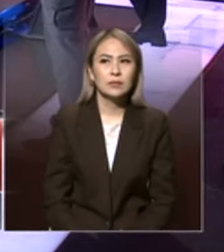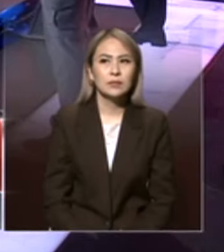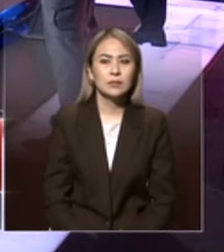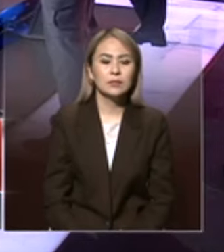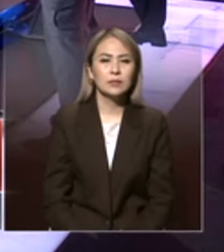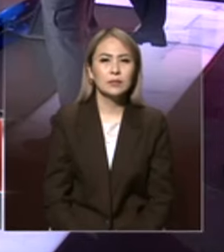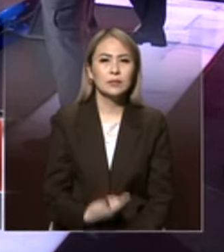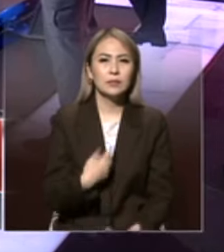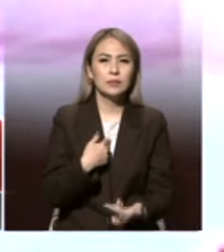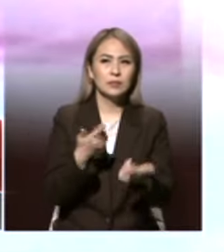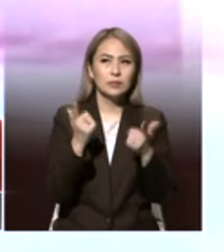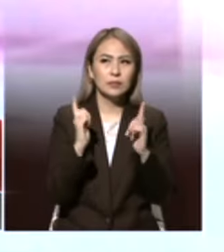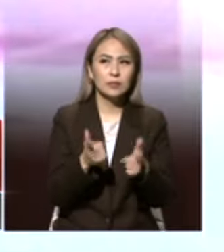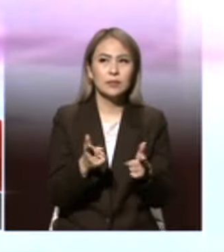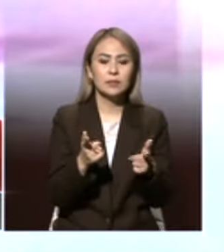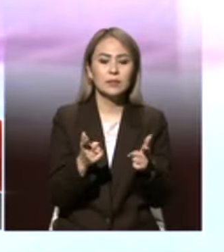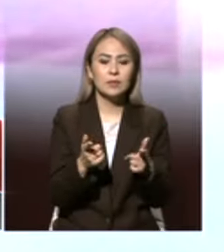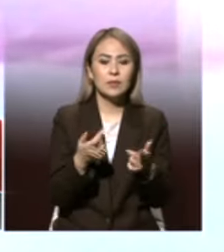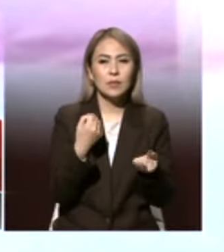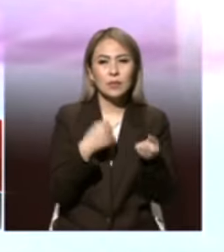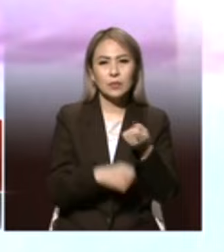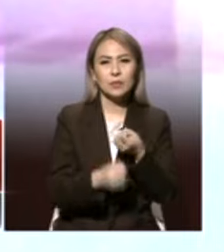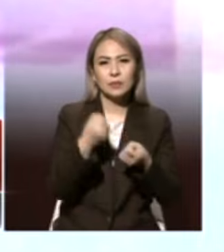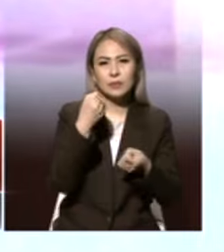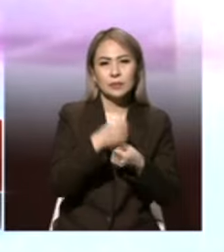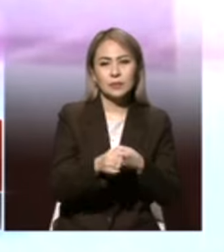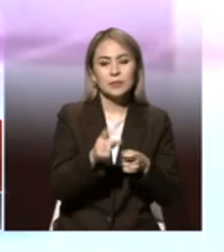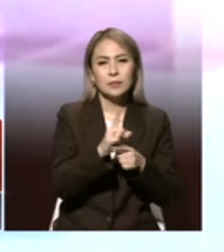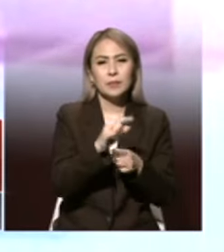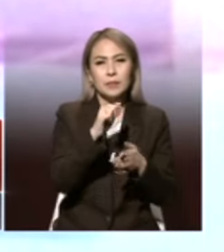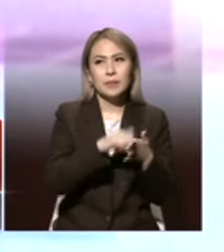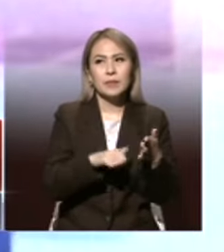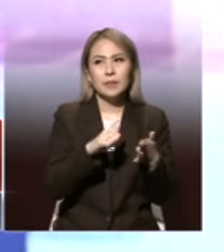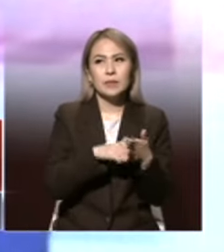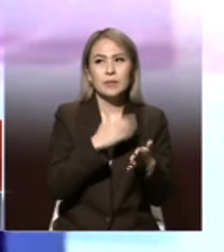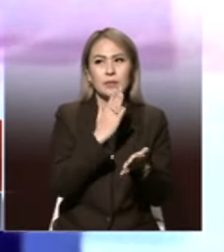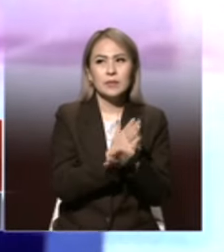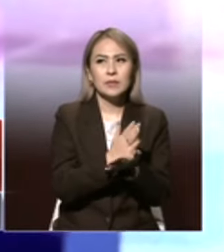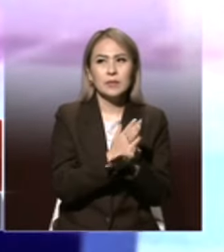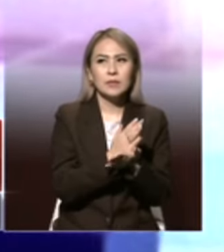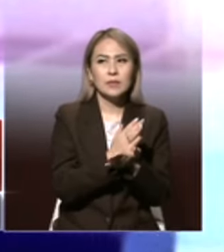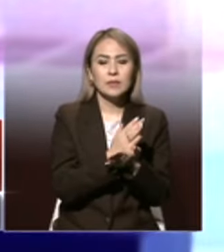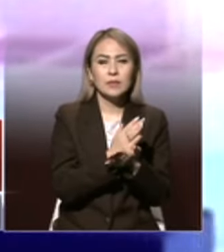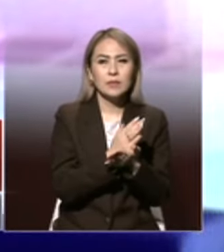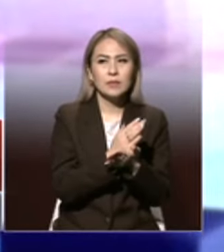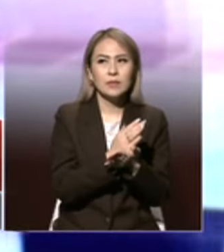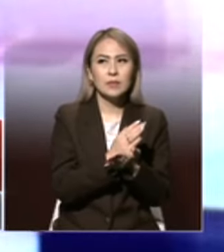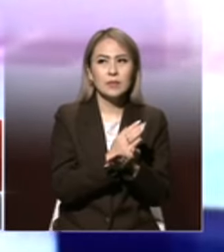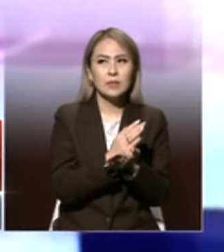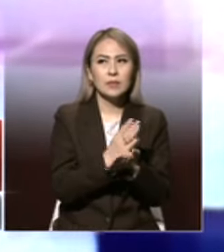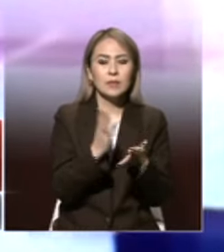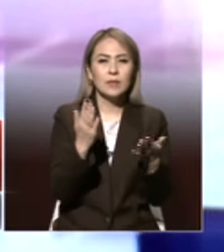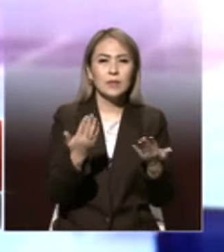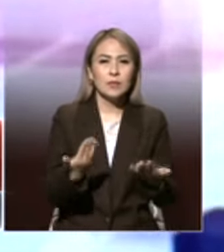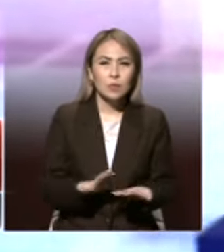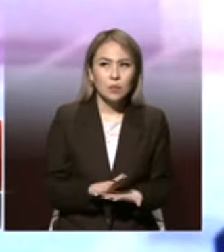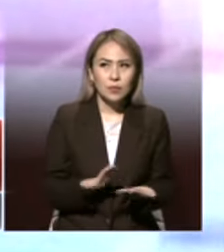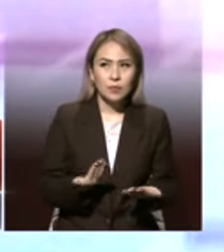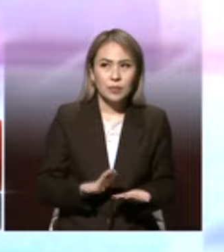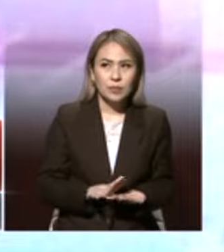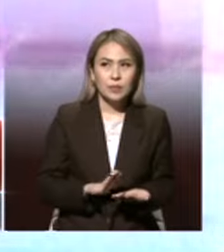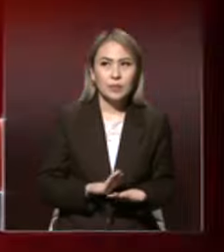жалпы тұрмыстық зорлық зомбылықтың бірнеше себептері бар, оны біраз жерде айтып жүрміз. Ол әлеуметтік жағдай,